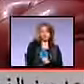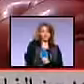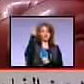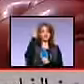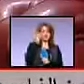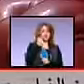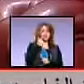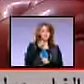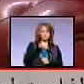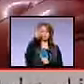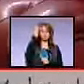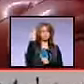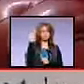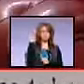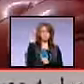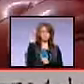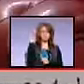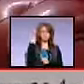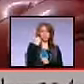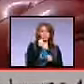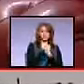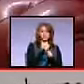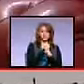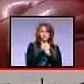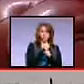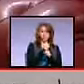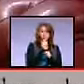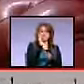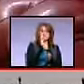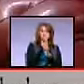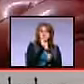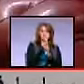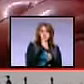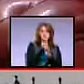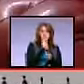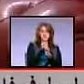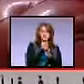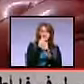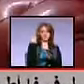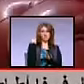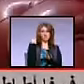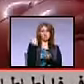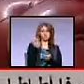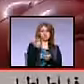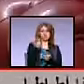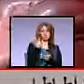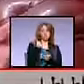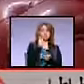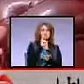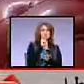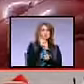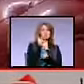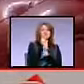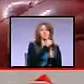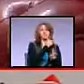له ربنا يخليك لينا ويديك الصحة يا دكتور، يعني كان رافض الفكرة، قبليها والدي كان رافض الفكرة، وأساتذة كتير